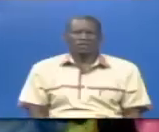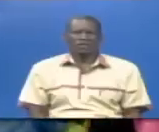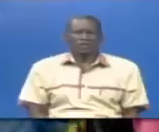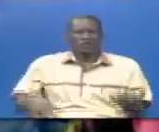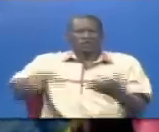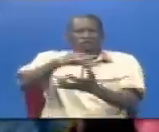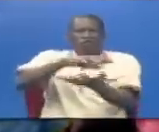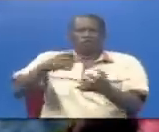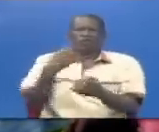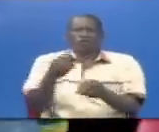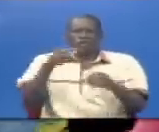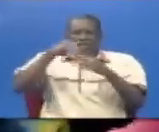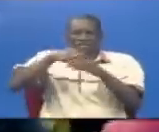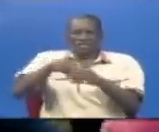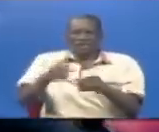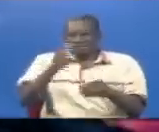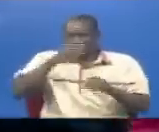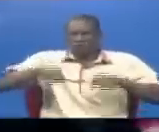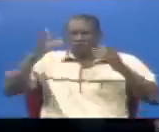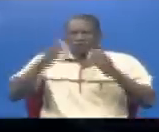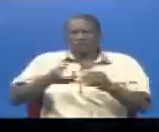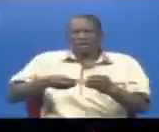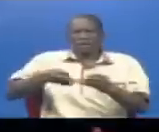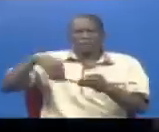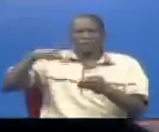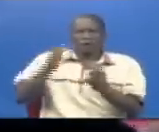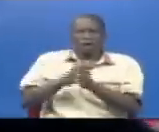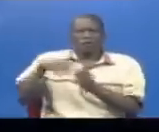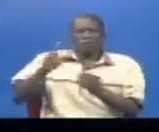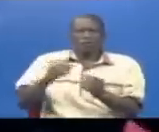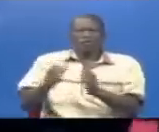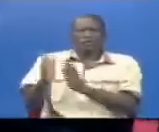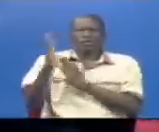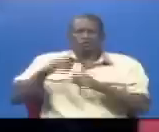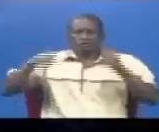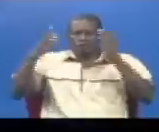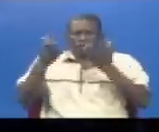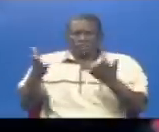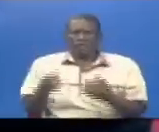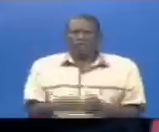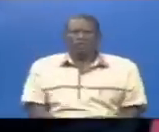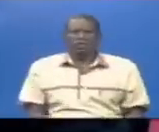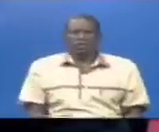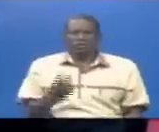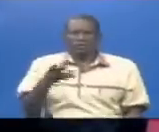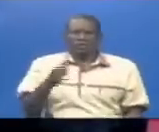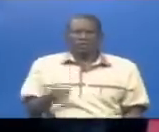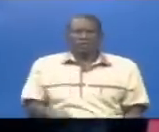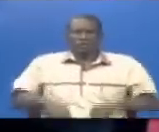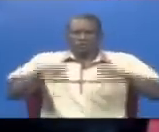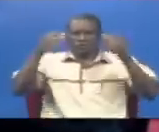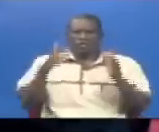Kizaza tu ambacho kiko hapa ndani, maafisa wa polisi wanaongezeka wale wa kuweka usalama. Hawa naona ni maafisa wa